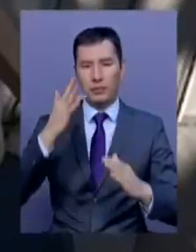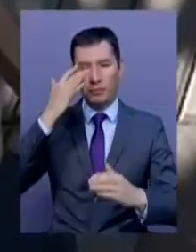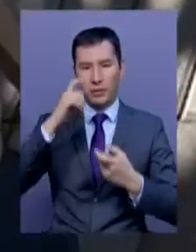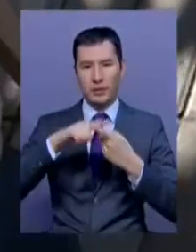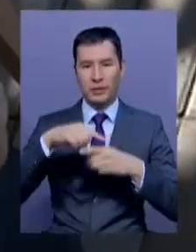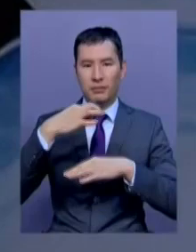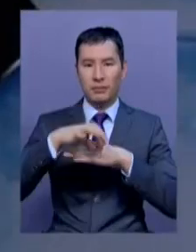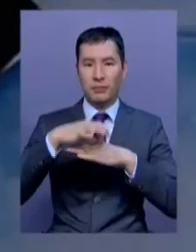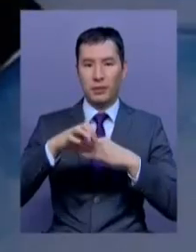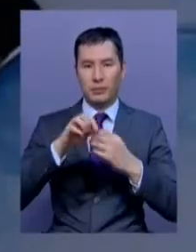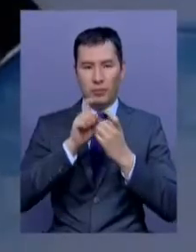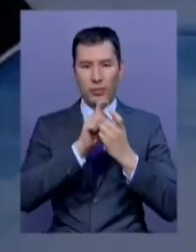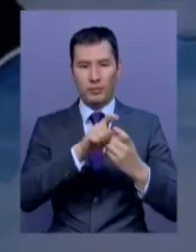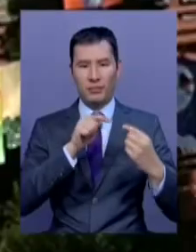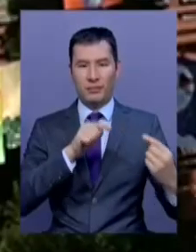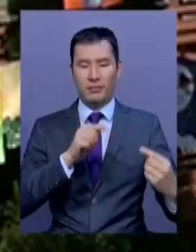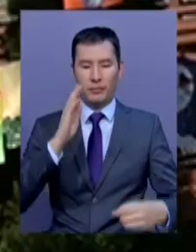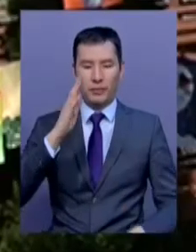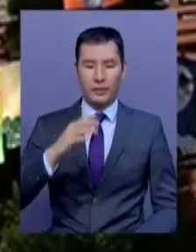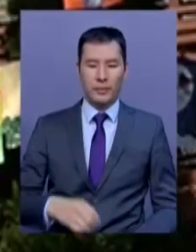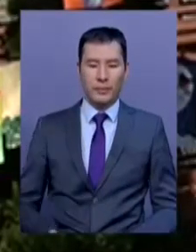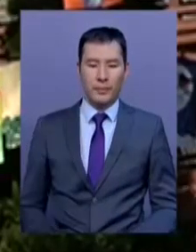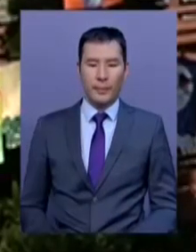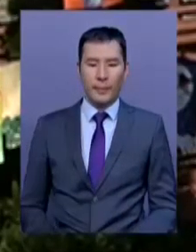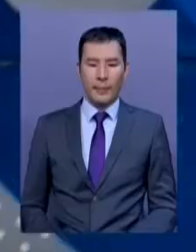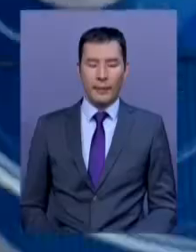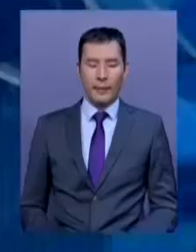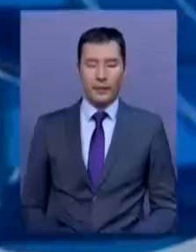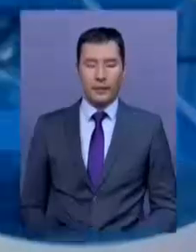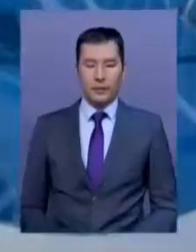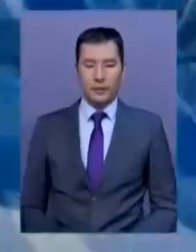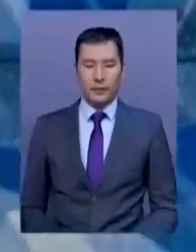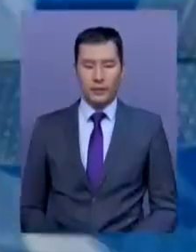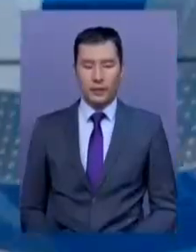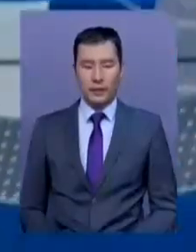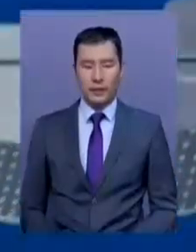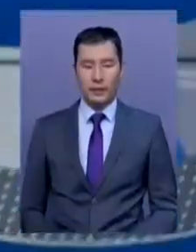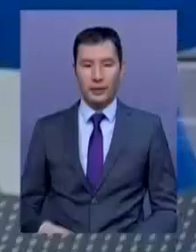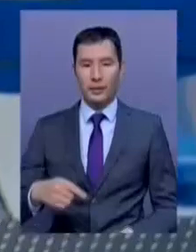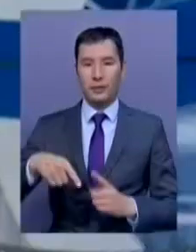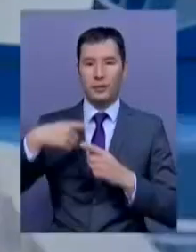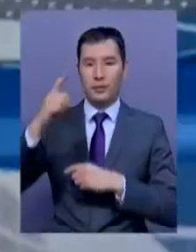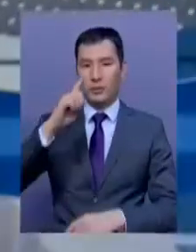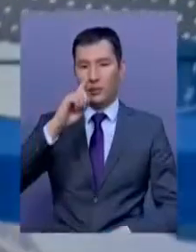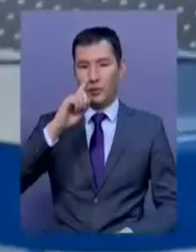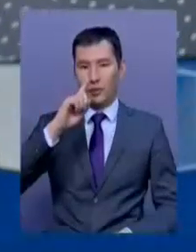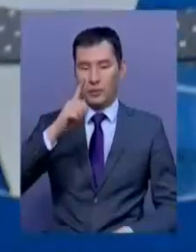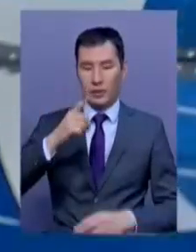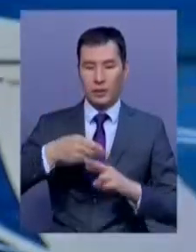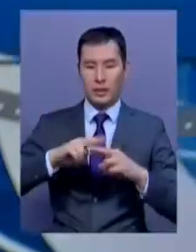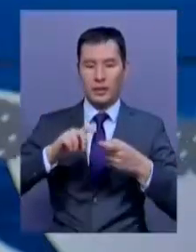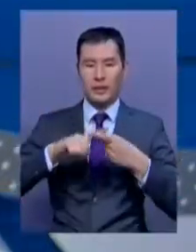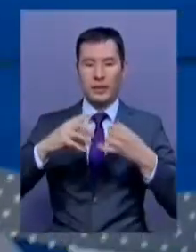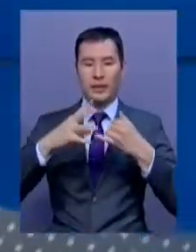отыр. Аяулым Көлжігіт, Арсен Сандыбаев, Алматы телеарнасы. Алдағы жылы жер кодексінің жекелеген